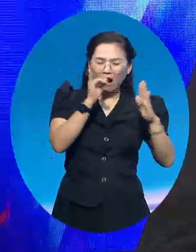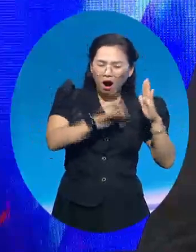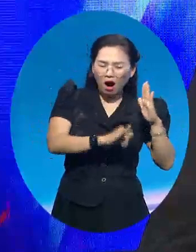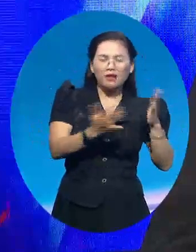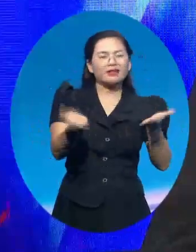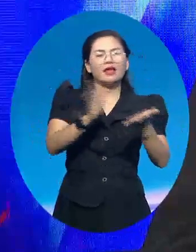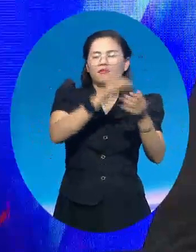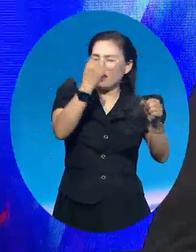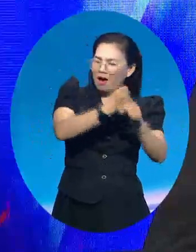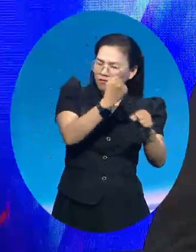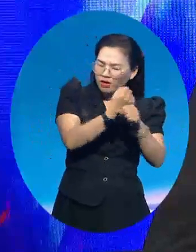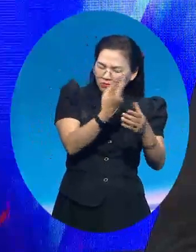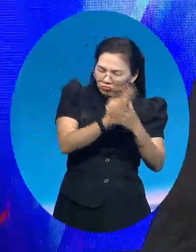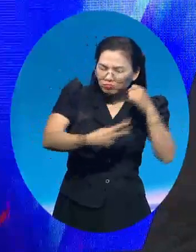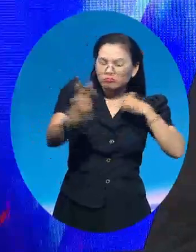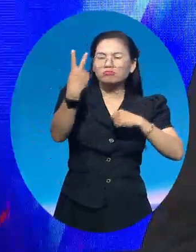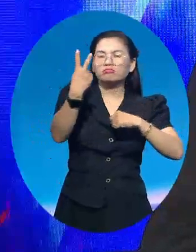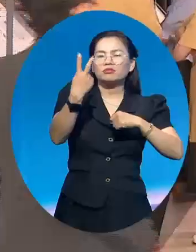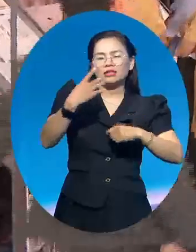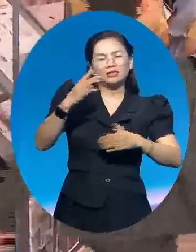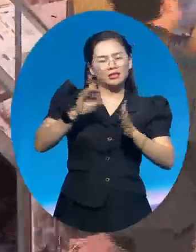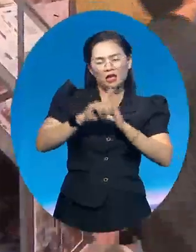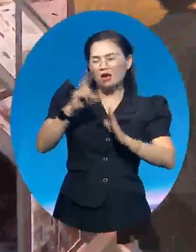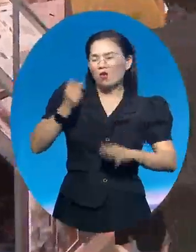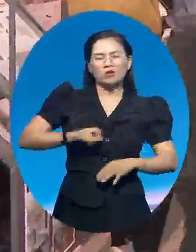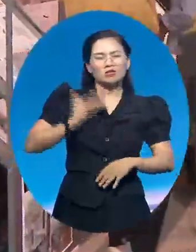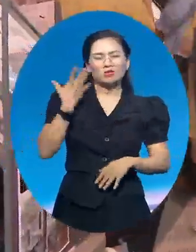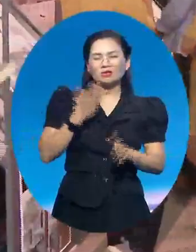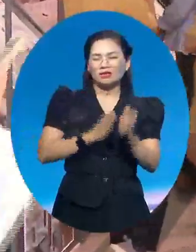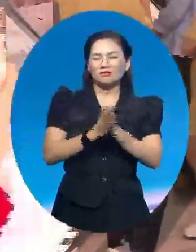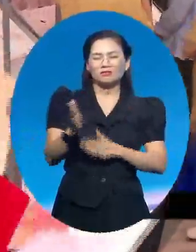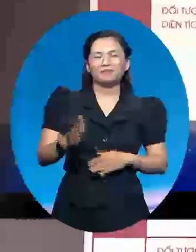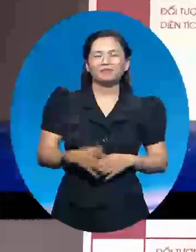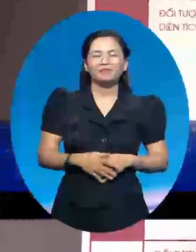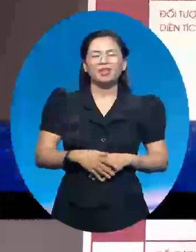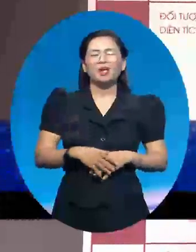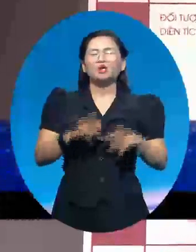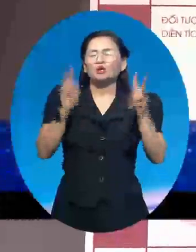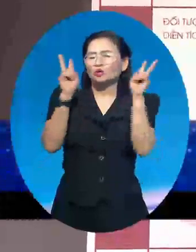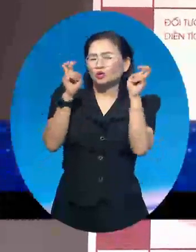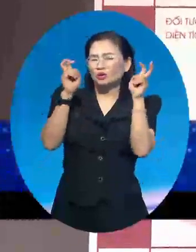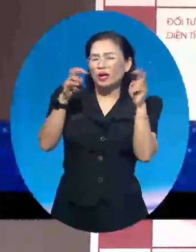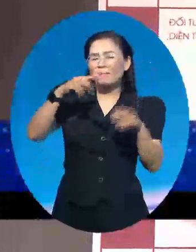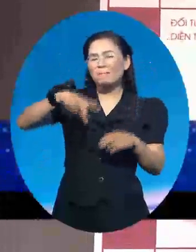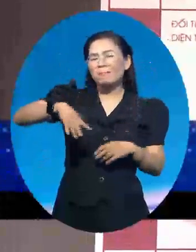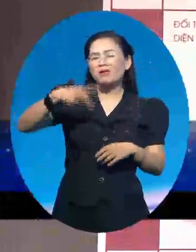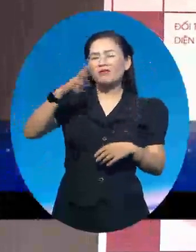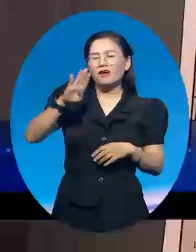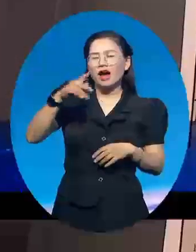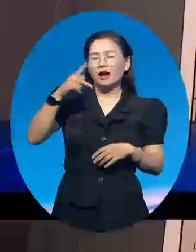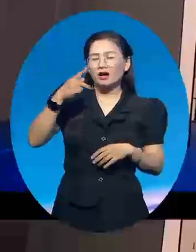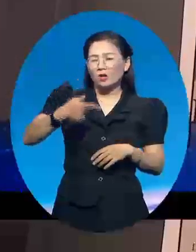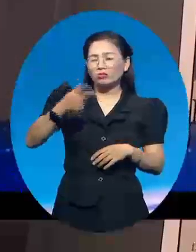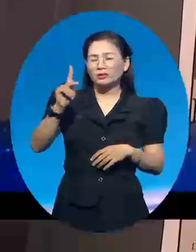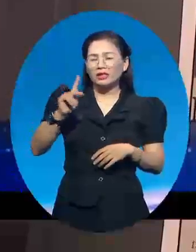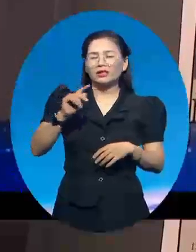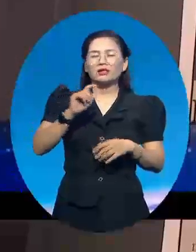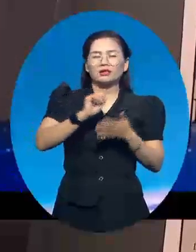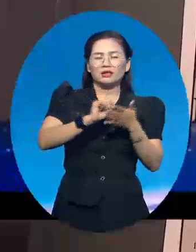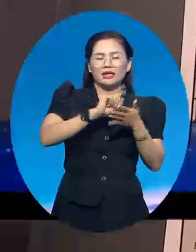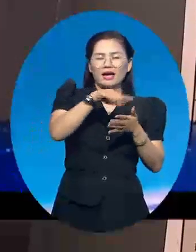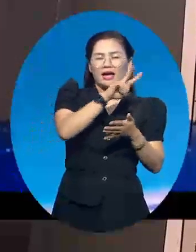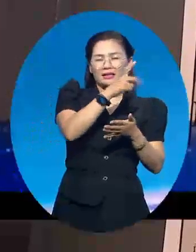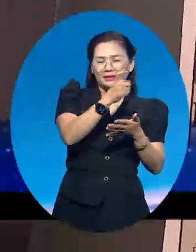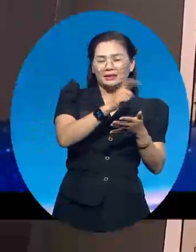nơi làm việc và là cái nơi các bạn để tận hưởng cuộc sống. Triển lãm Sáng tạo trẻ với chủ đề Bứt phá không gian diễn ra từ ngày 29 tháng 9 đến 1 tháng